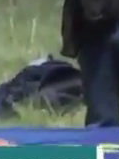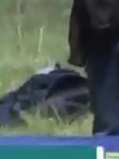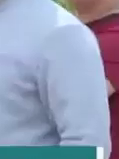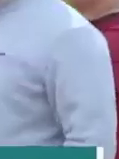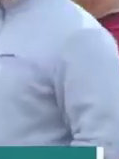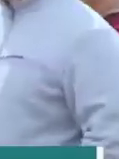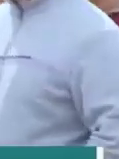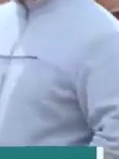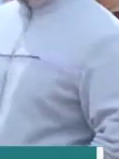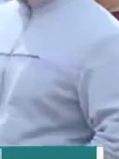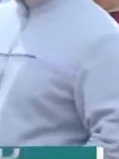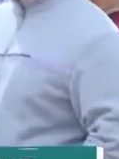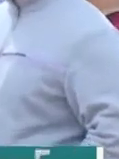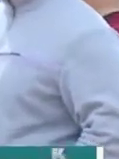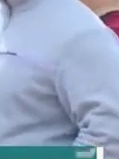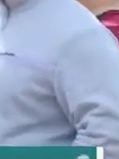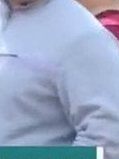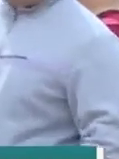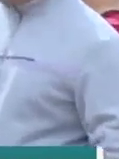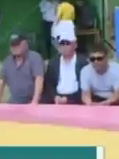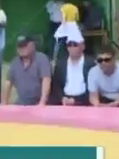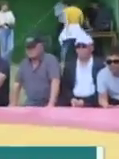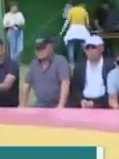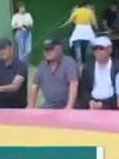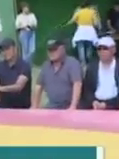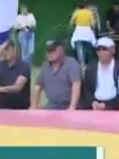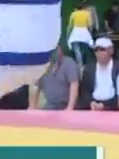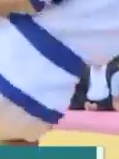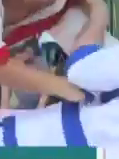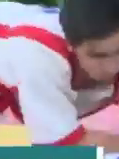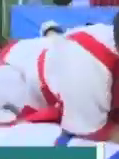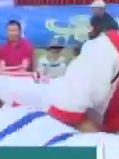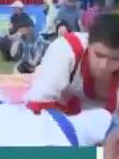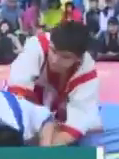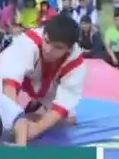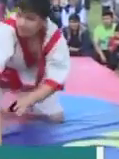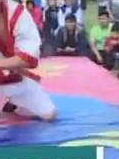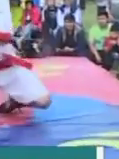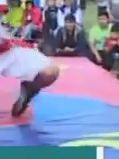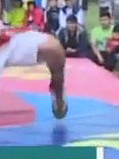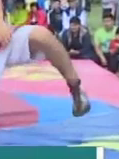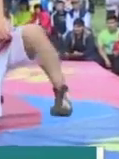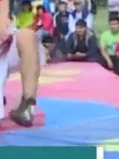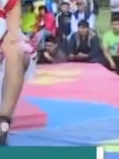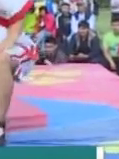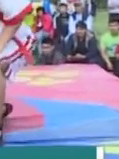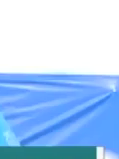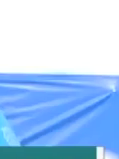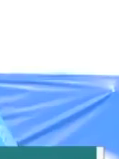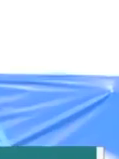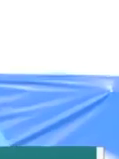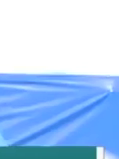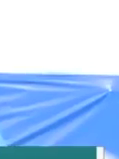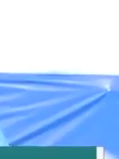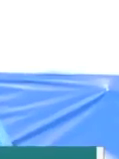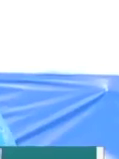ақмола барысы атанды. Бесіктен белі шықпай жатып балуандық өнерге баулыған ұлының осынау жетістігіне бапкері әрі әкесі қуанышты әрине.